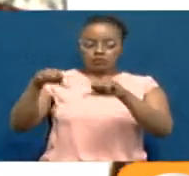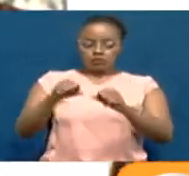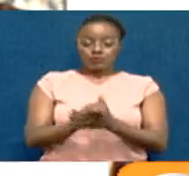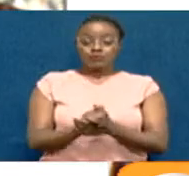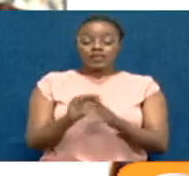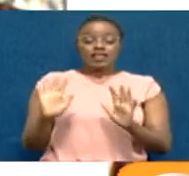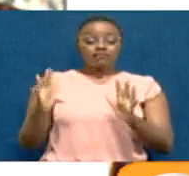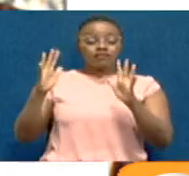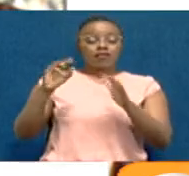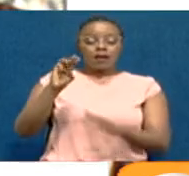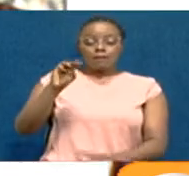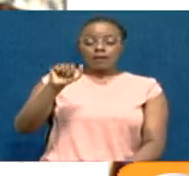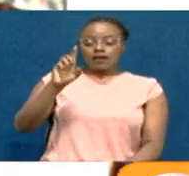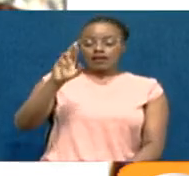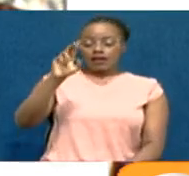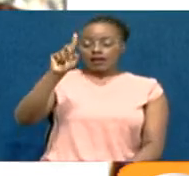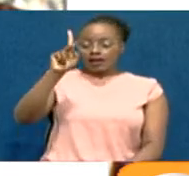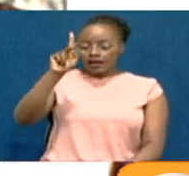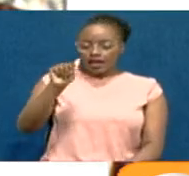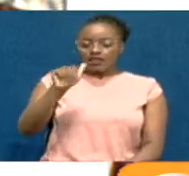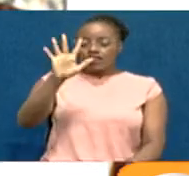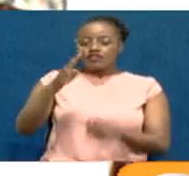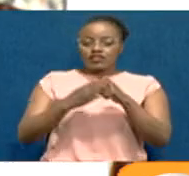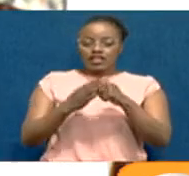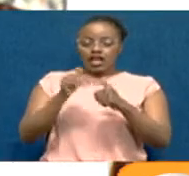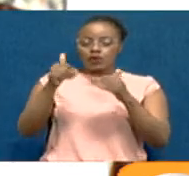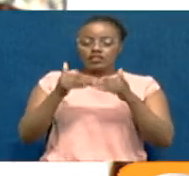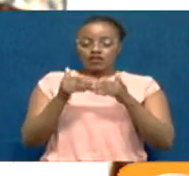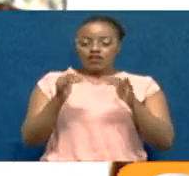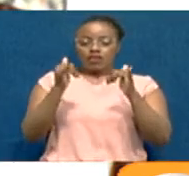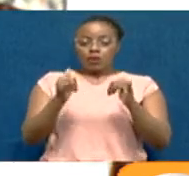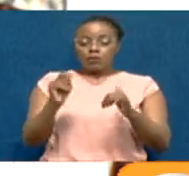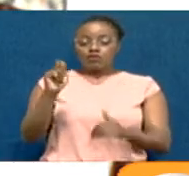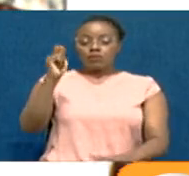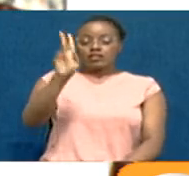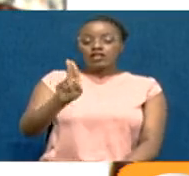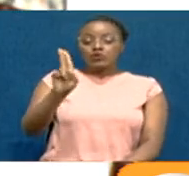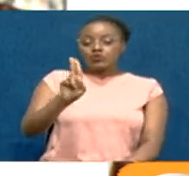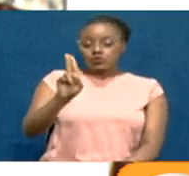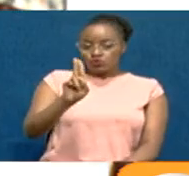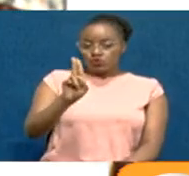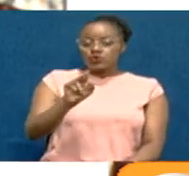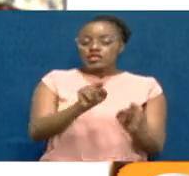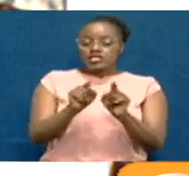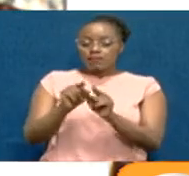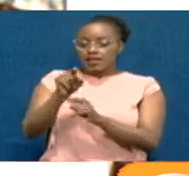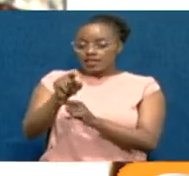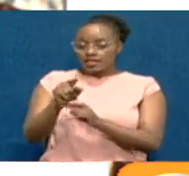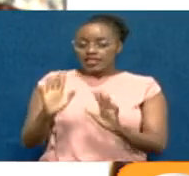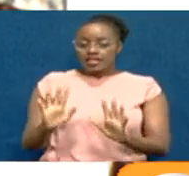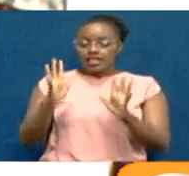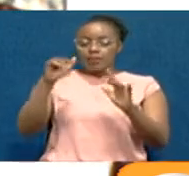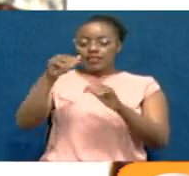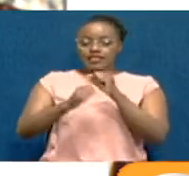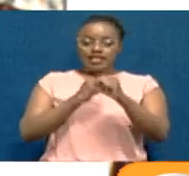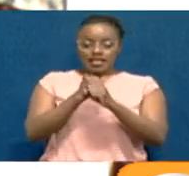Maadhimisho ya Madaraka mwaka 2013 ndiyo yaliyofungua ukurasa wa Rais Uhuru Kenyatta mamlakani. Maadhimisho hayo hayo